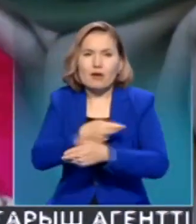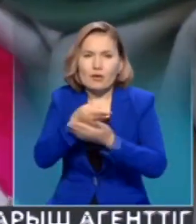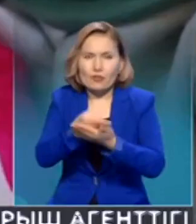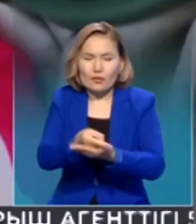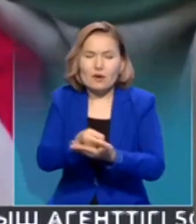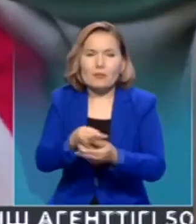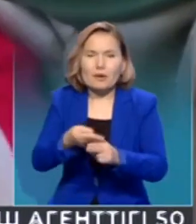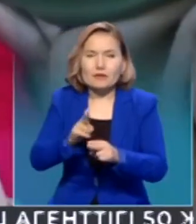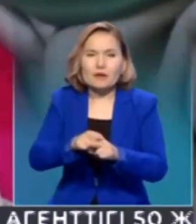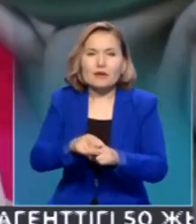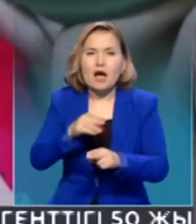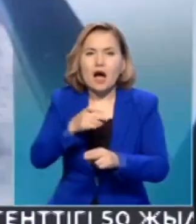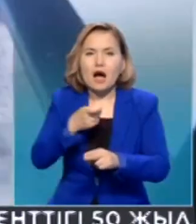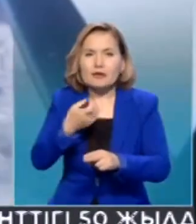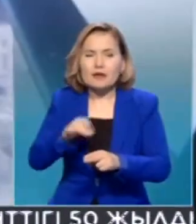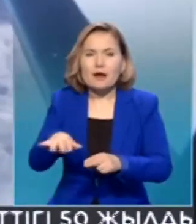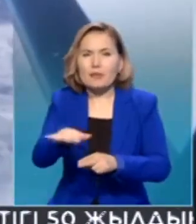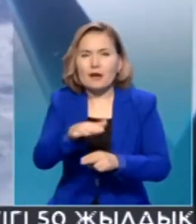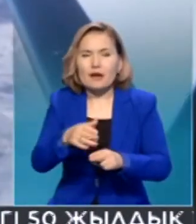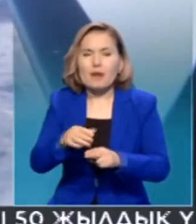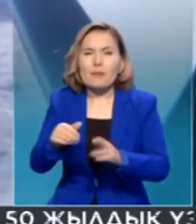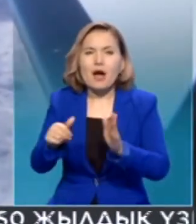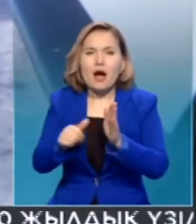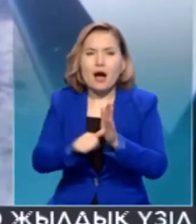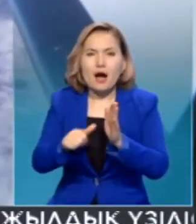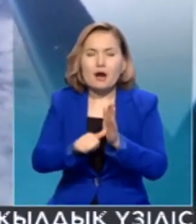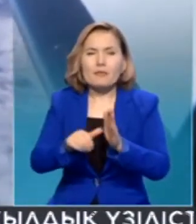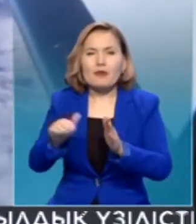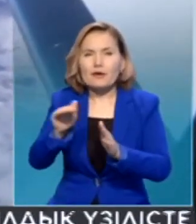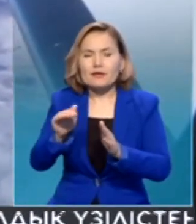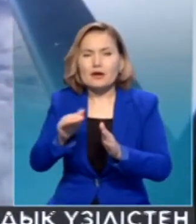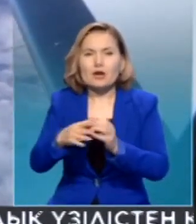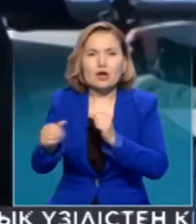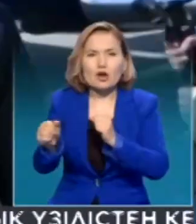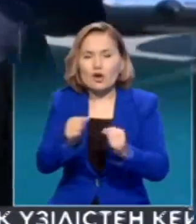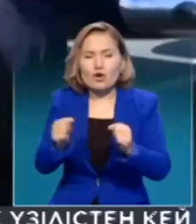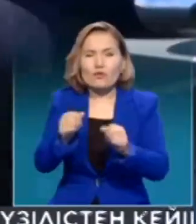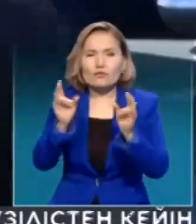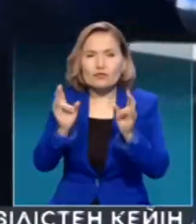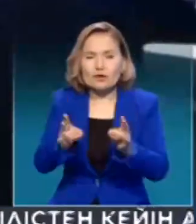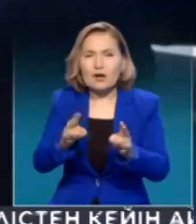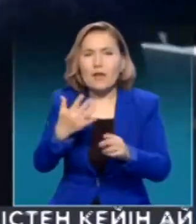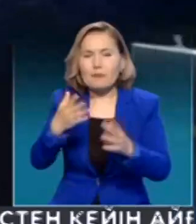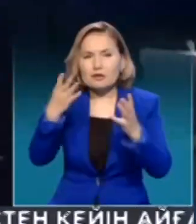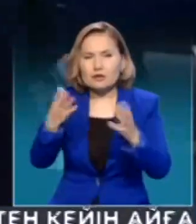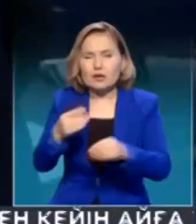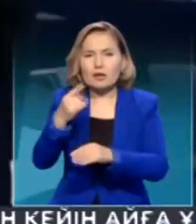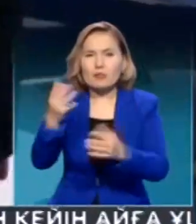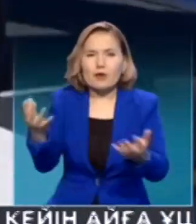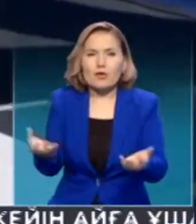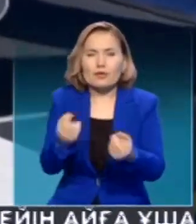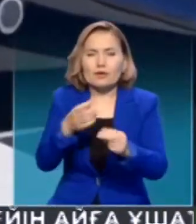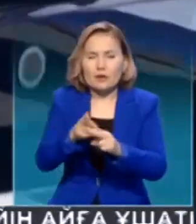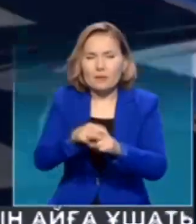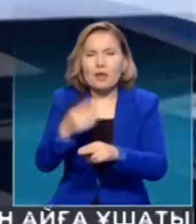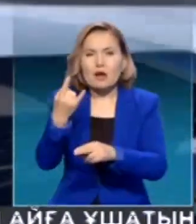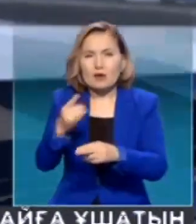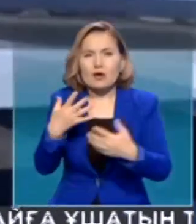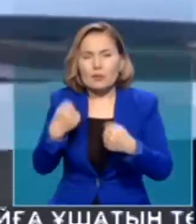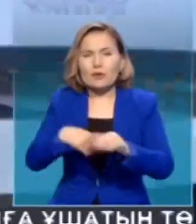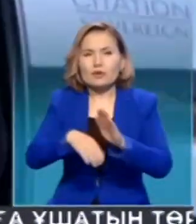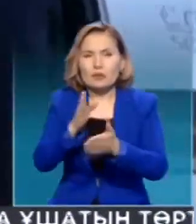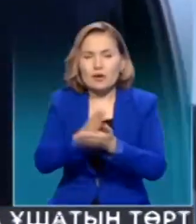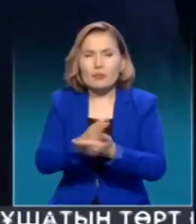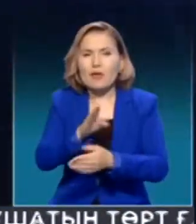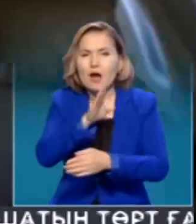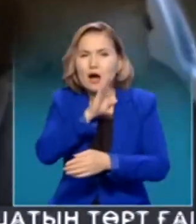Сәби Хатай провинциясында ақпанның 6-сында болған зілзаладан 5 күн өткен соң аман есен құтқарылған еді. Оның денсаулығы жақсы, ал